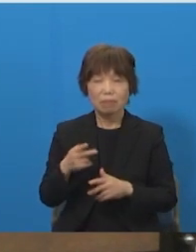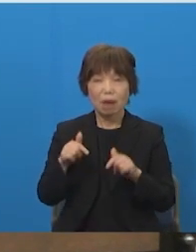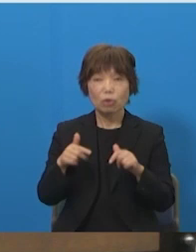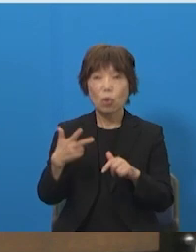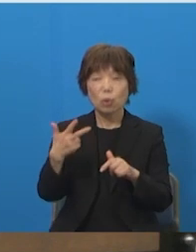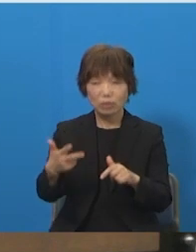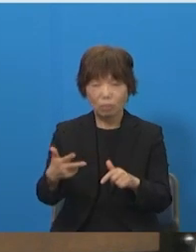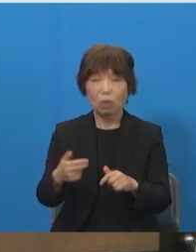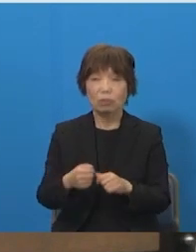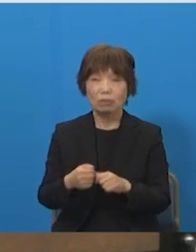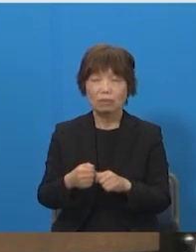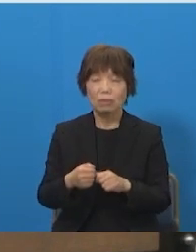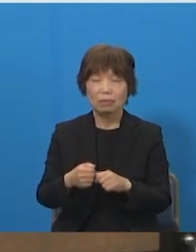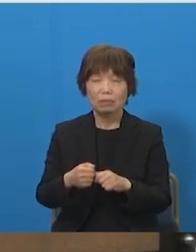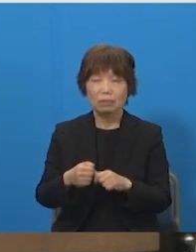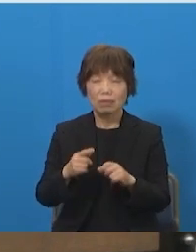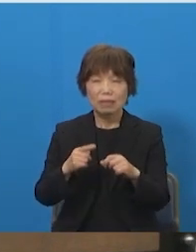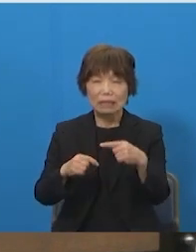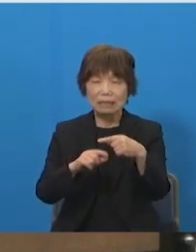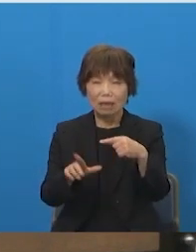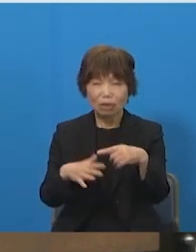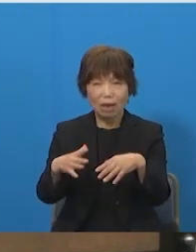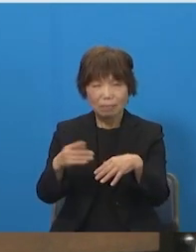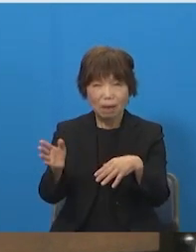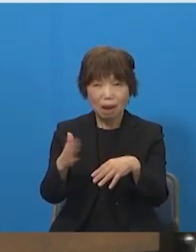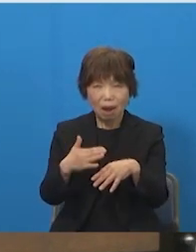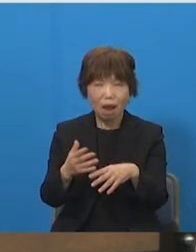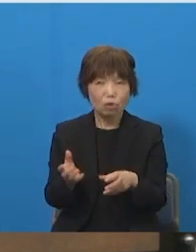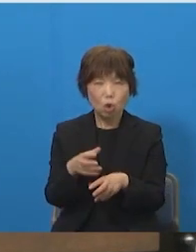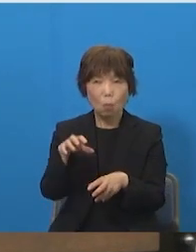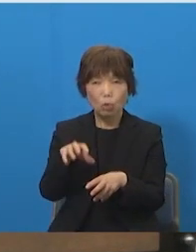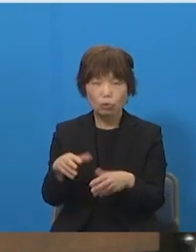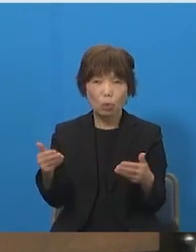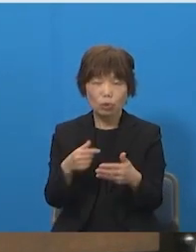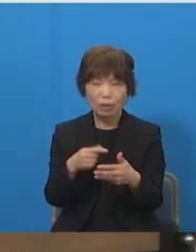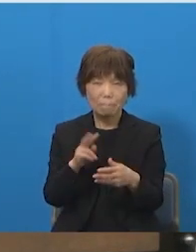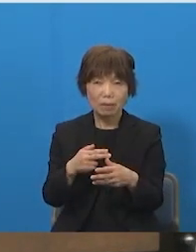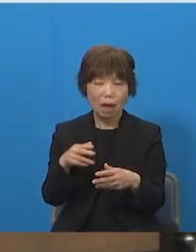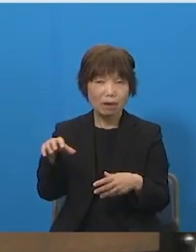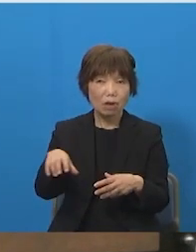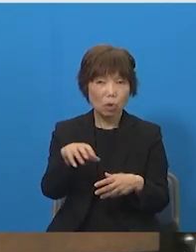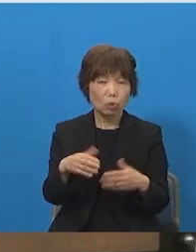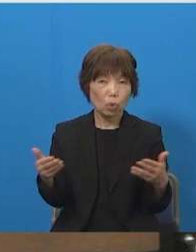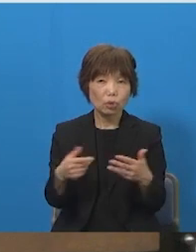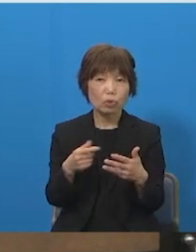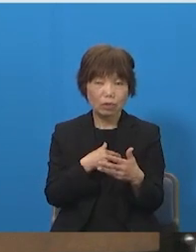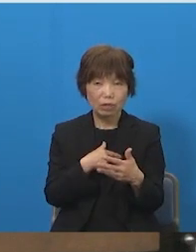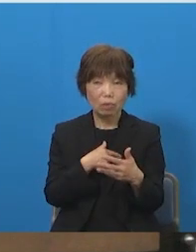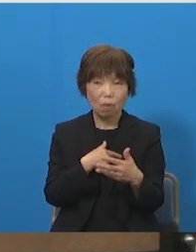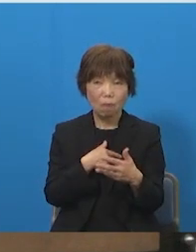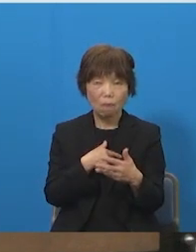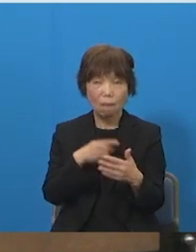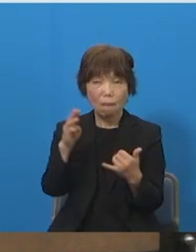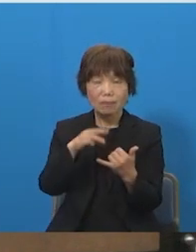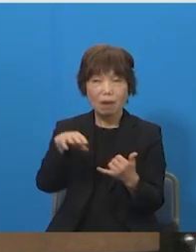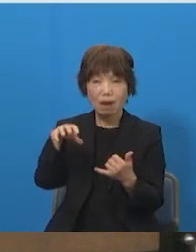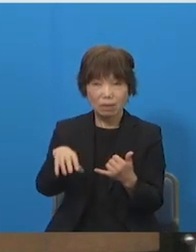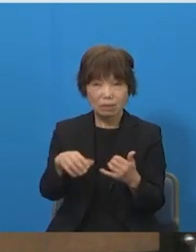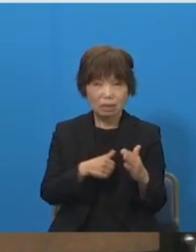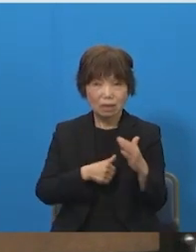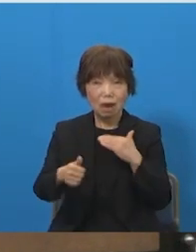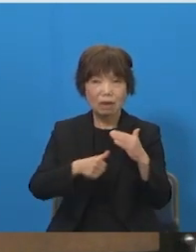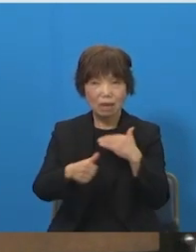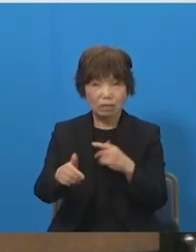都市も年始から消防職員をはじめ各局の職員を被災地に派遣し支援されていること